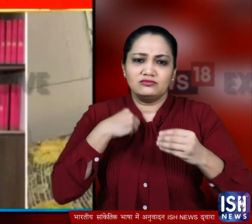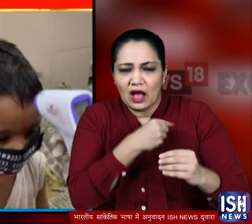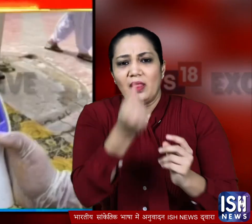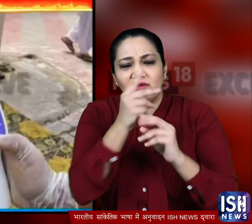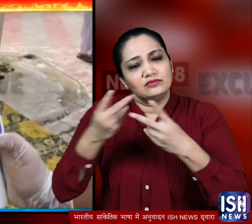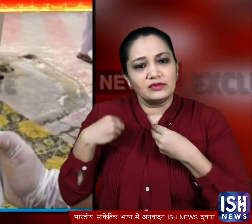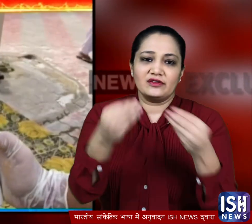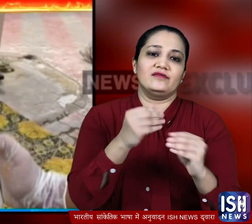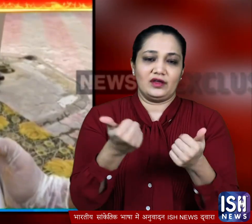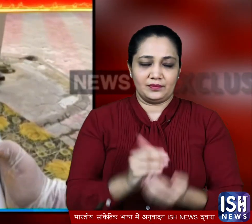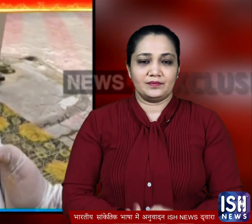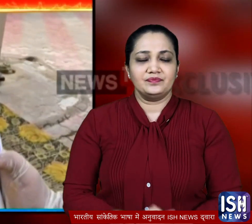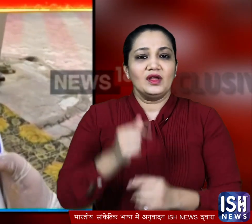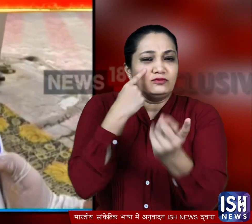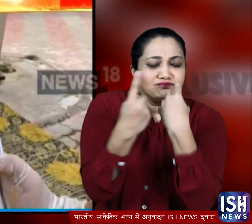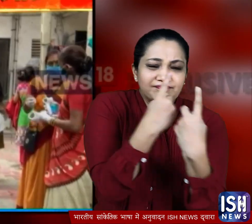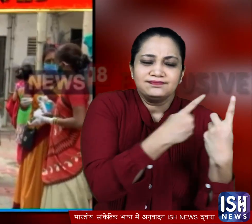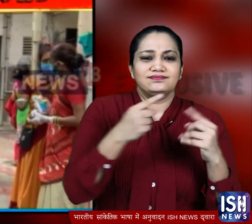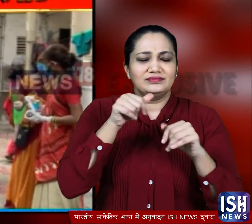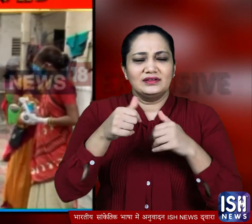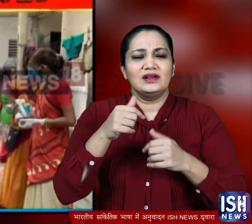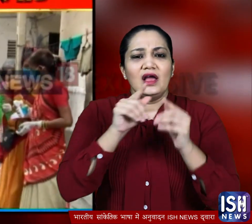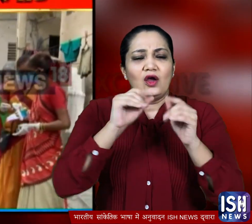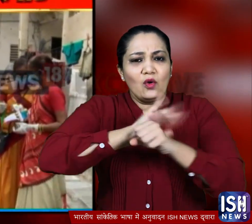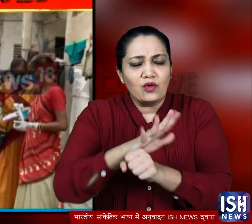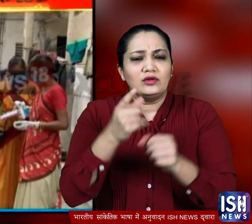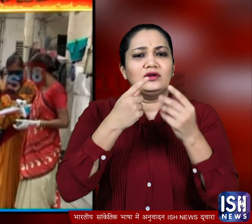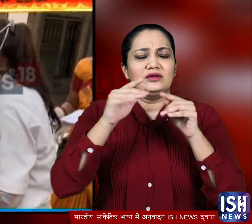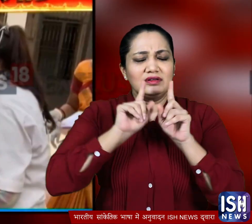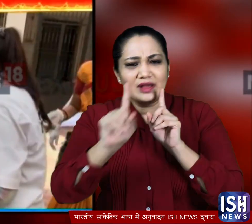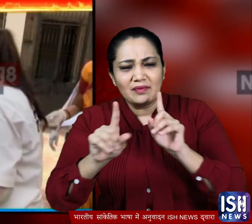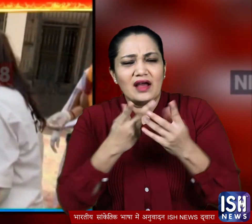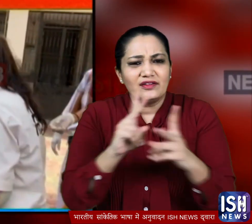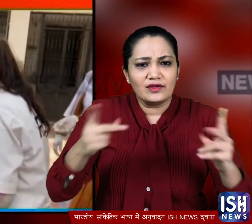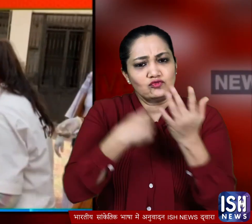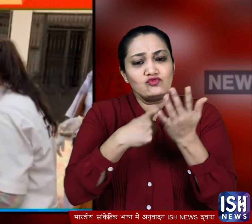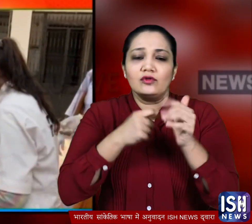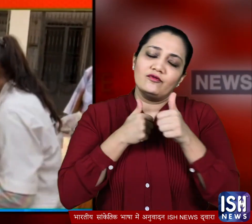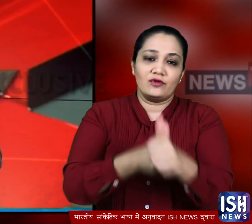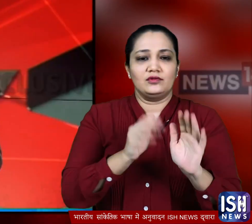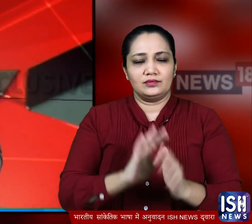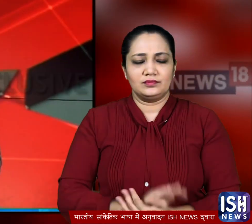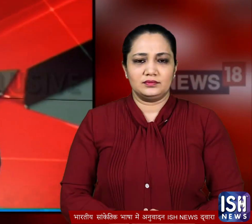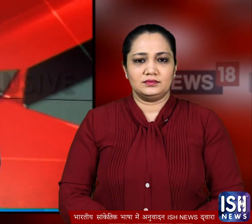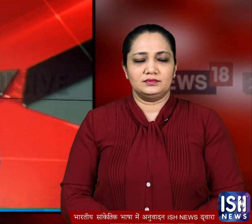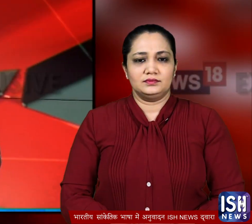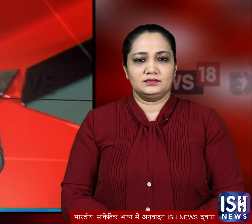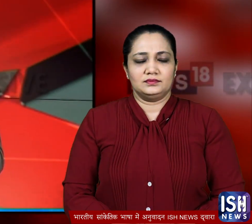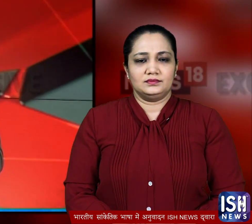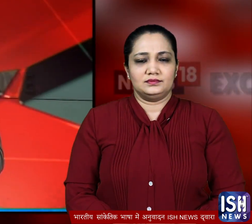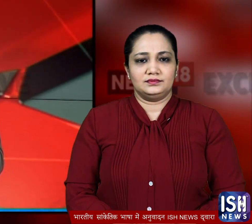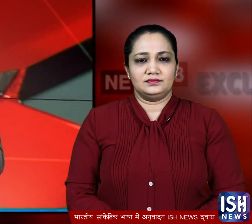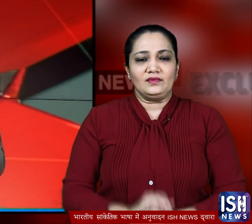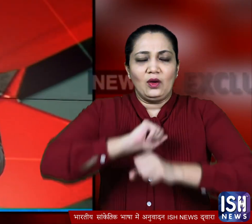ट्रीटमेंट देंगे। बच्चों की स्क्रीनिंग के दौरान इन लोगों ने कोरोना को फैलने से रोकने के लिए सभी तरह के एहतियात भी बरते। सौभाग्य की बात यह है